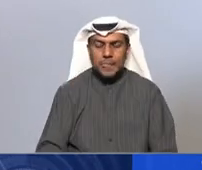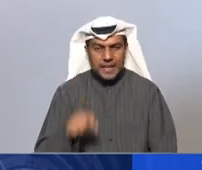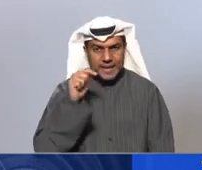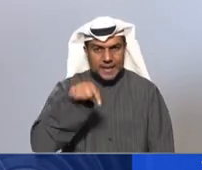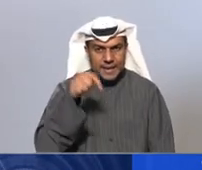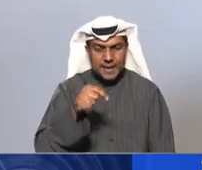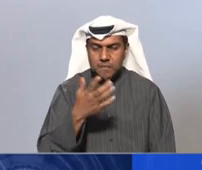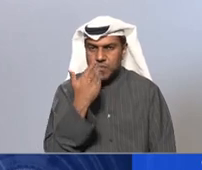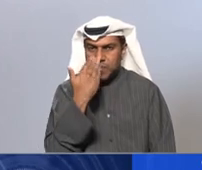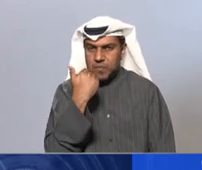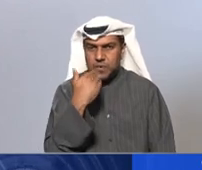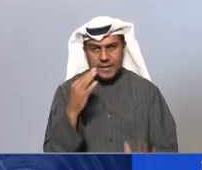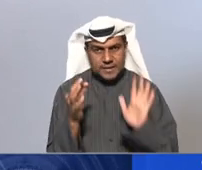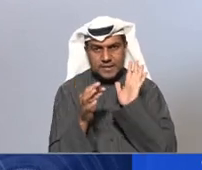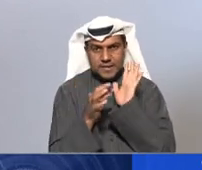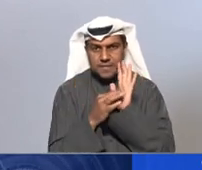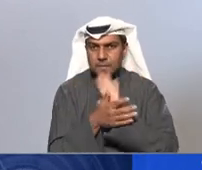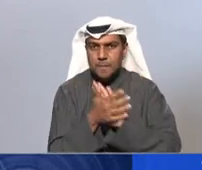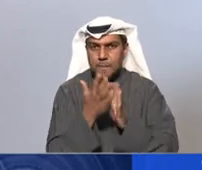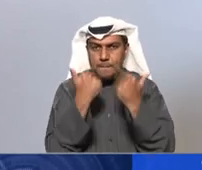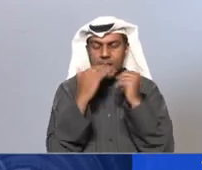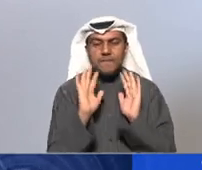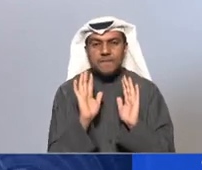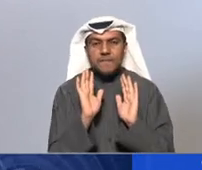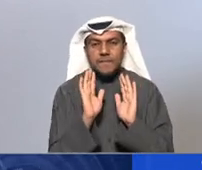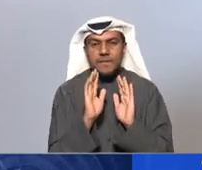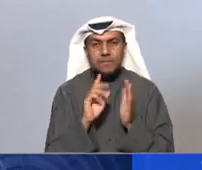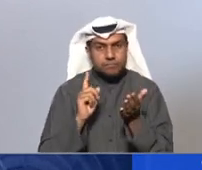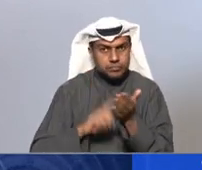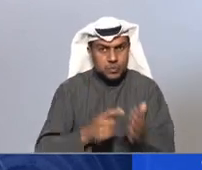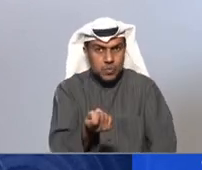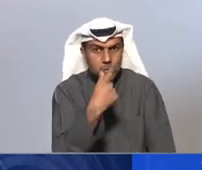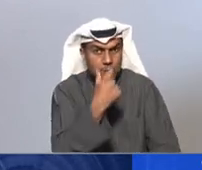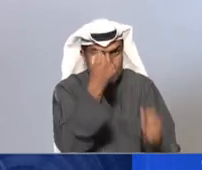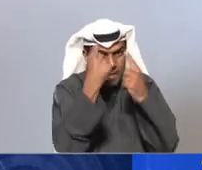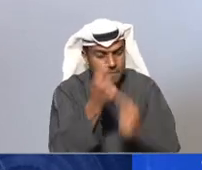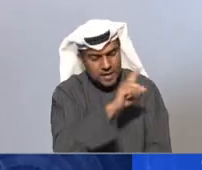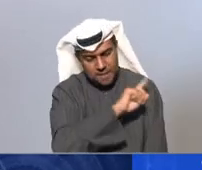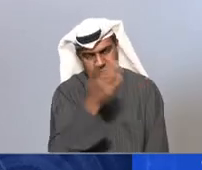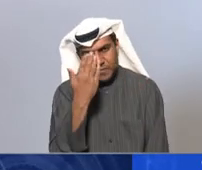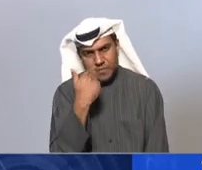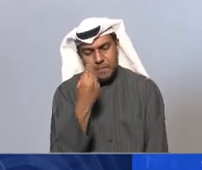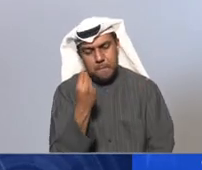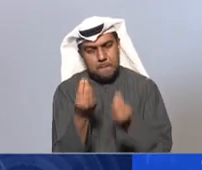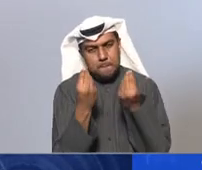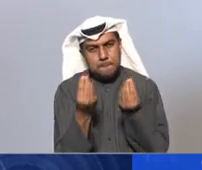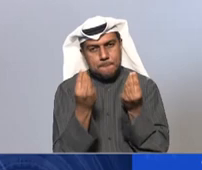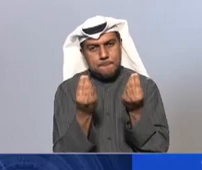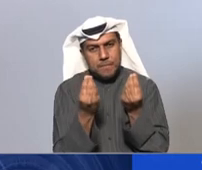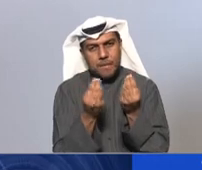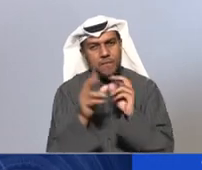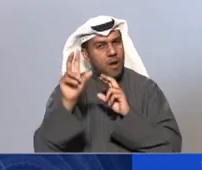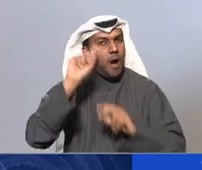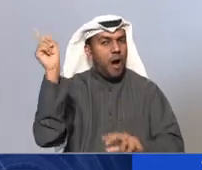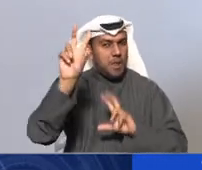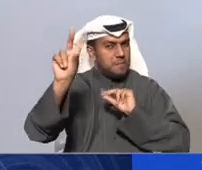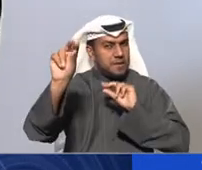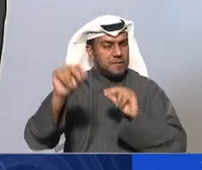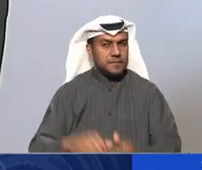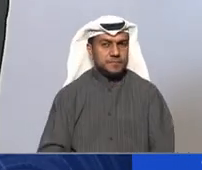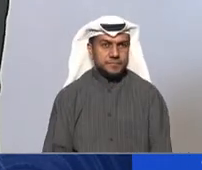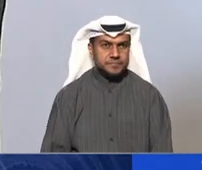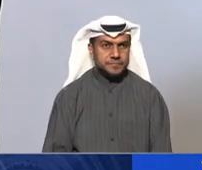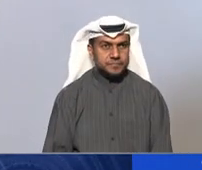لا يوجد علاج مؤكد لهذا المرض ويتم التعامل معه حسب البروتوكولات العالمية لذلك. أستاذ